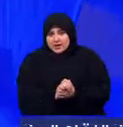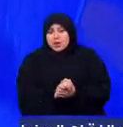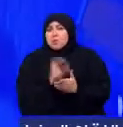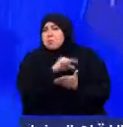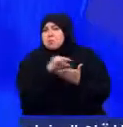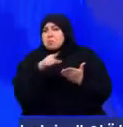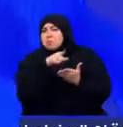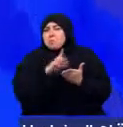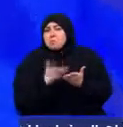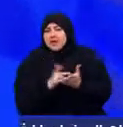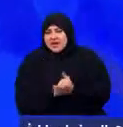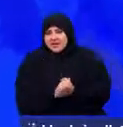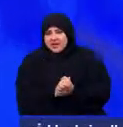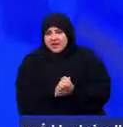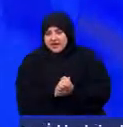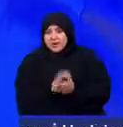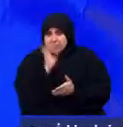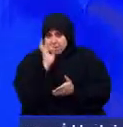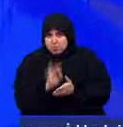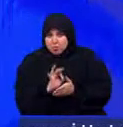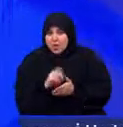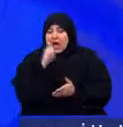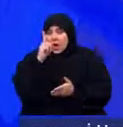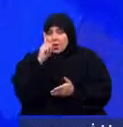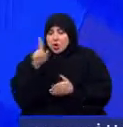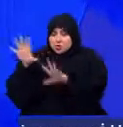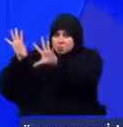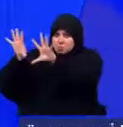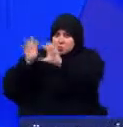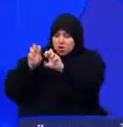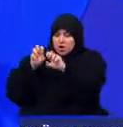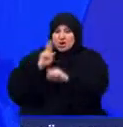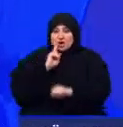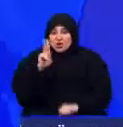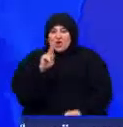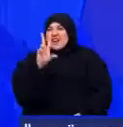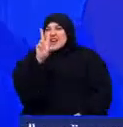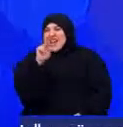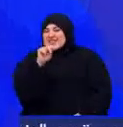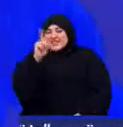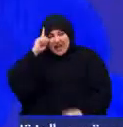عبارة مستوردة من القطعان،